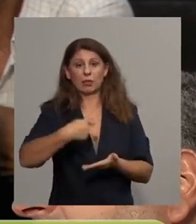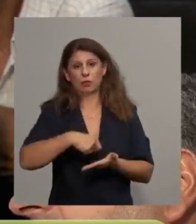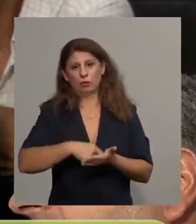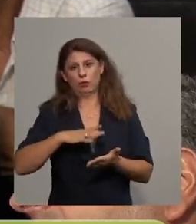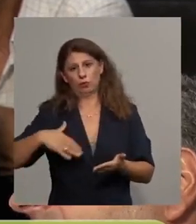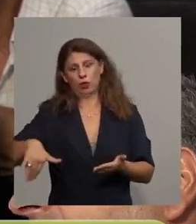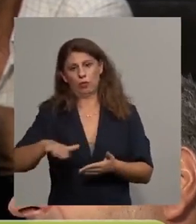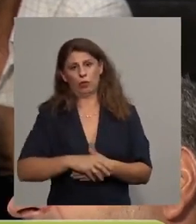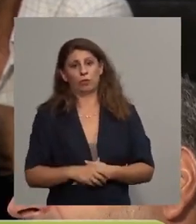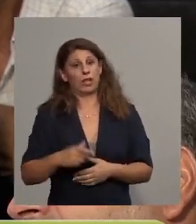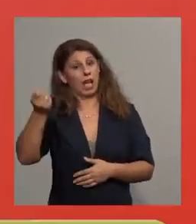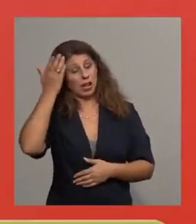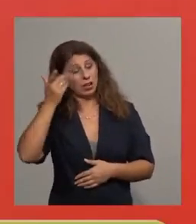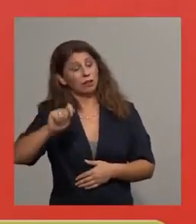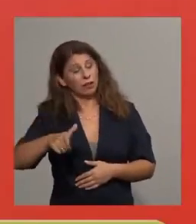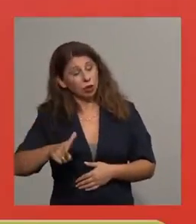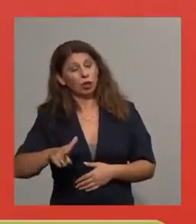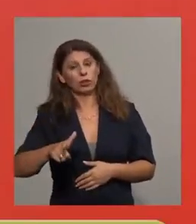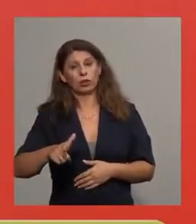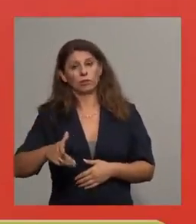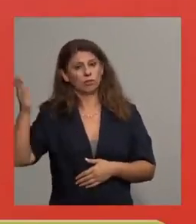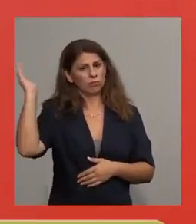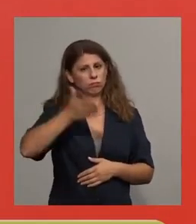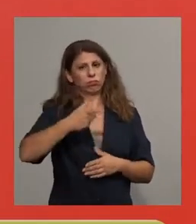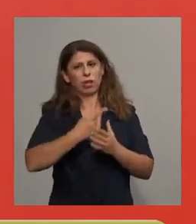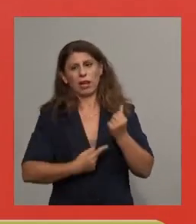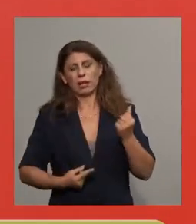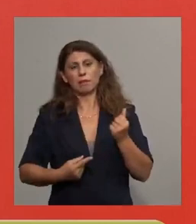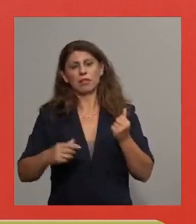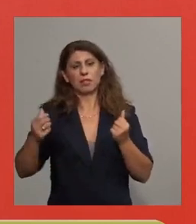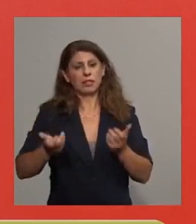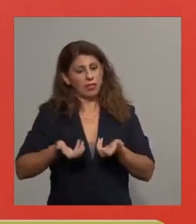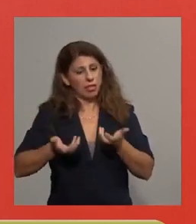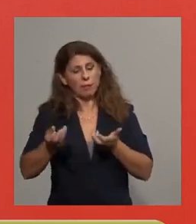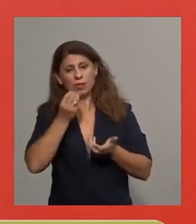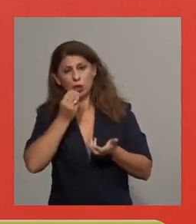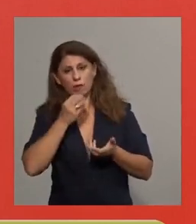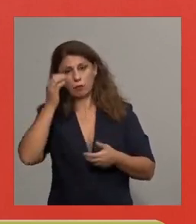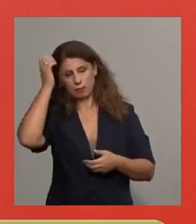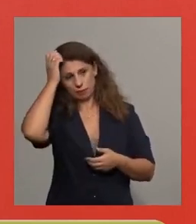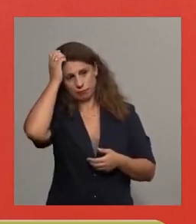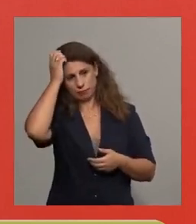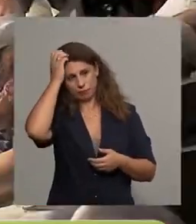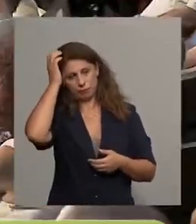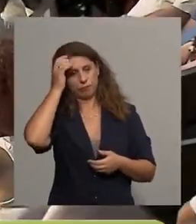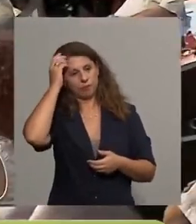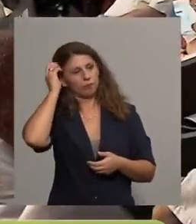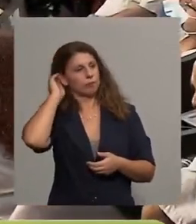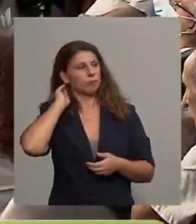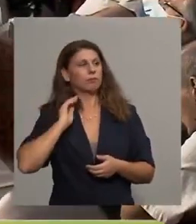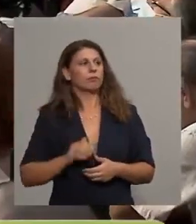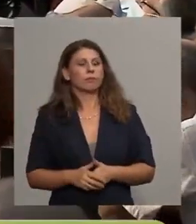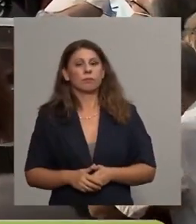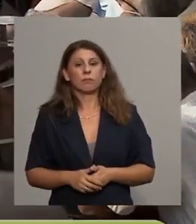λαό μας, ακρίβεια, φτώχεια, καταδίκη σε ελλείψεις σε θέρμανση και τρόφιμα. Αυτή όμως